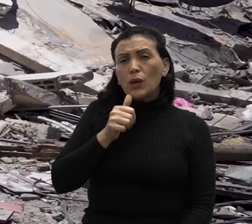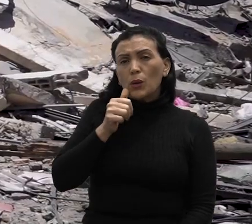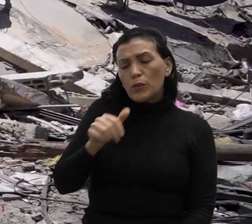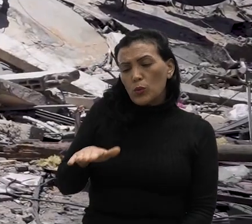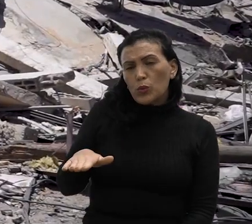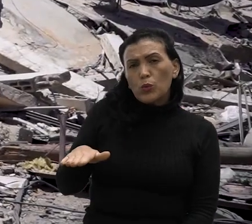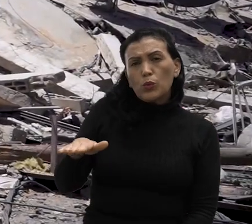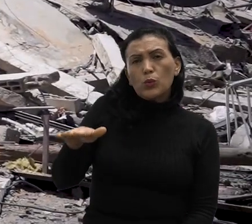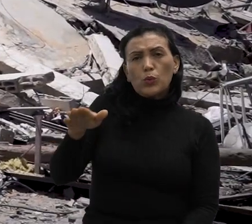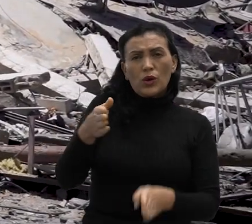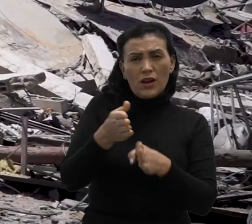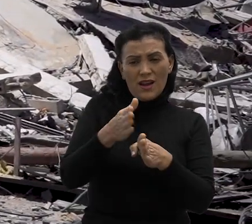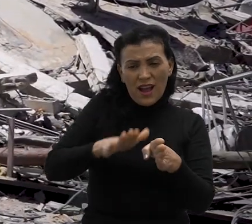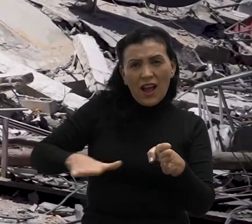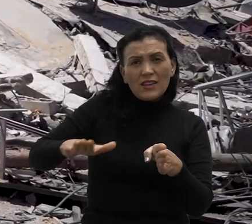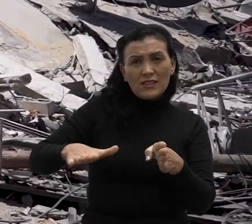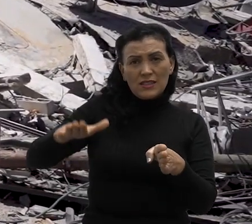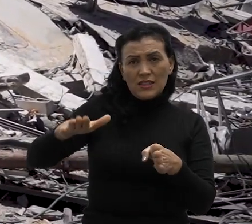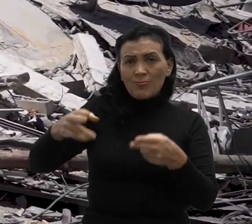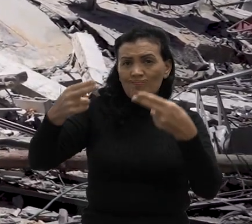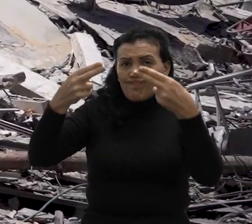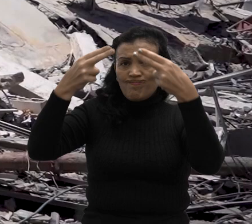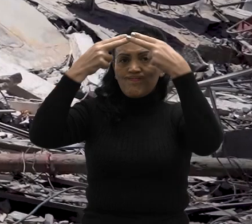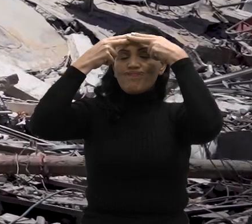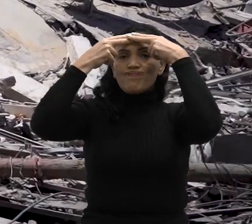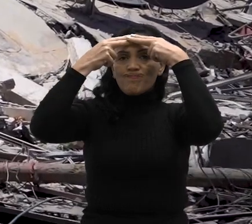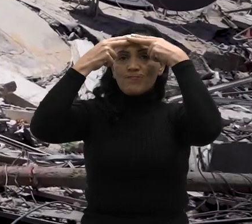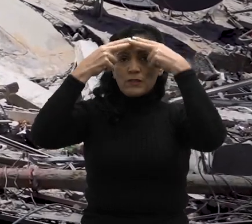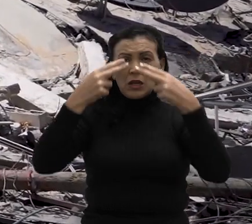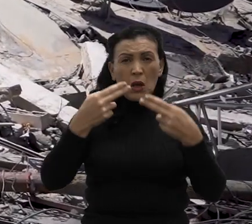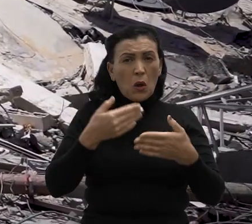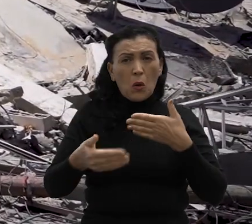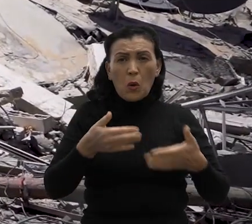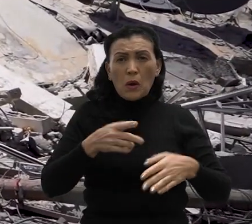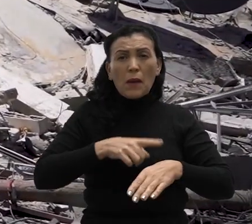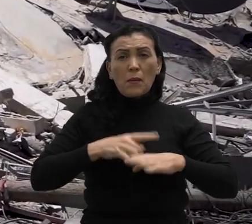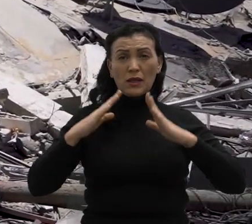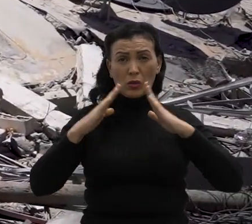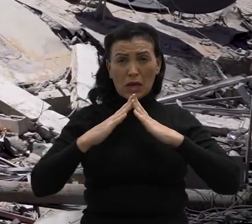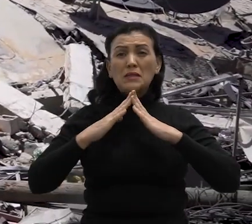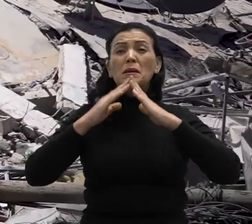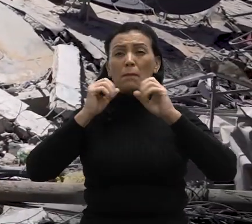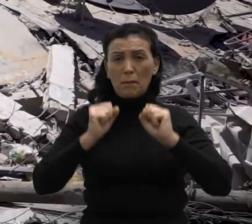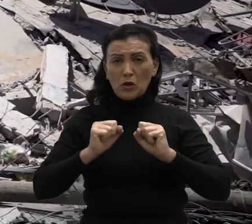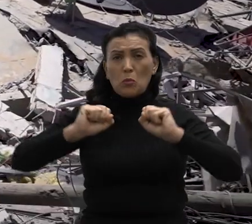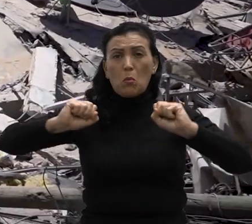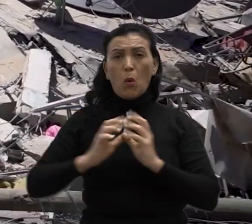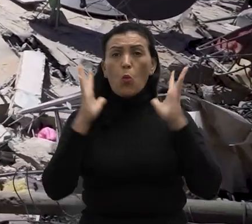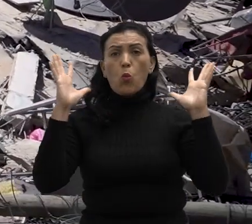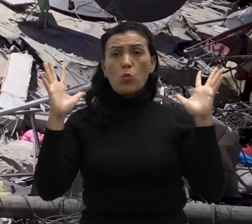كتير كتير أنا نفسيتي تدمرت كبنت في غزة، كتير نفسيتي تدمرت. خلص في أي وقت مثلاً